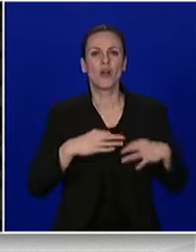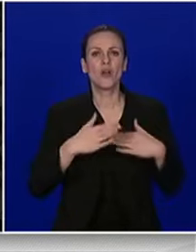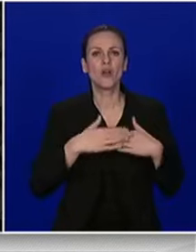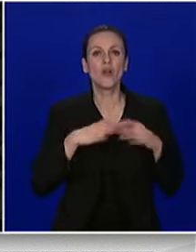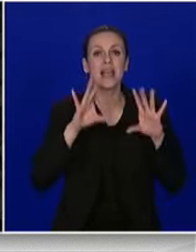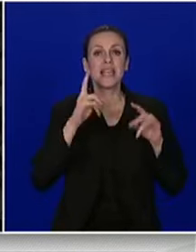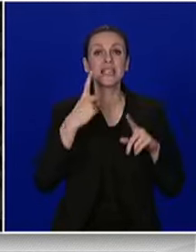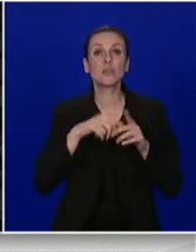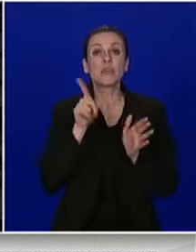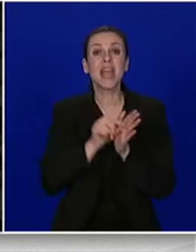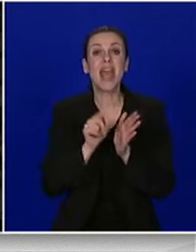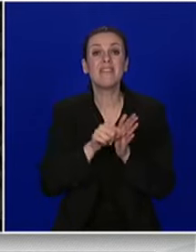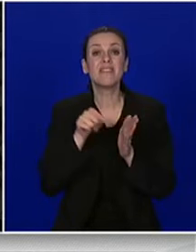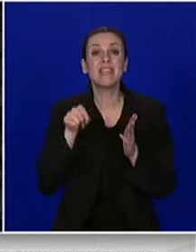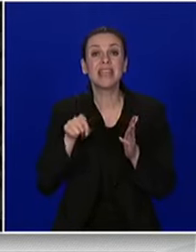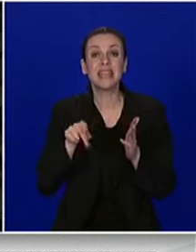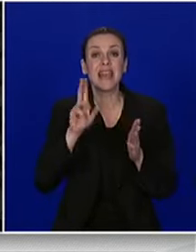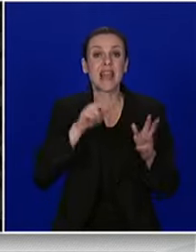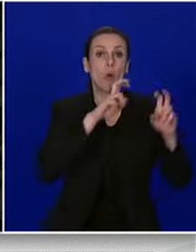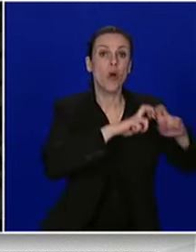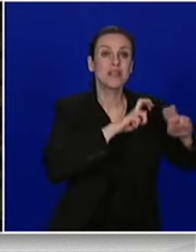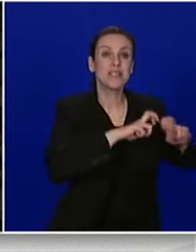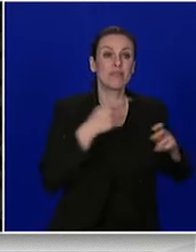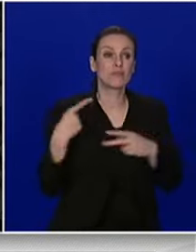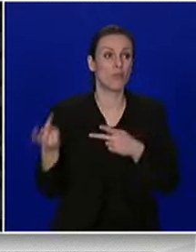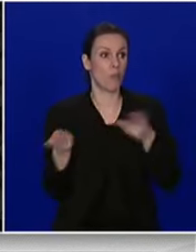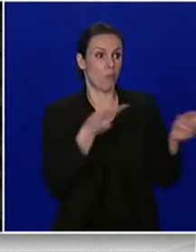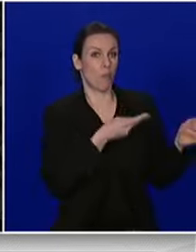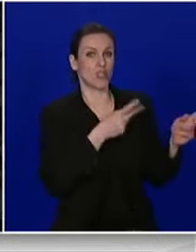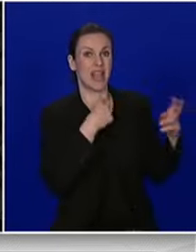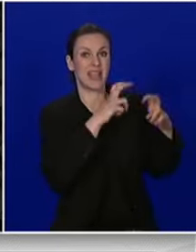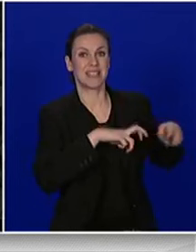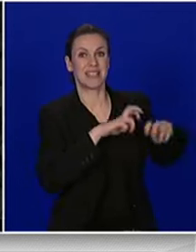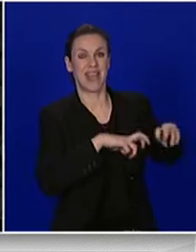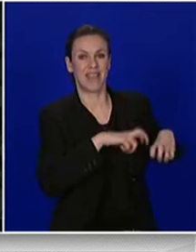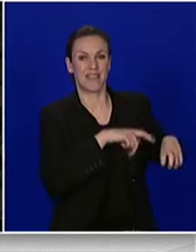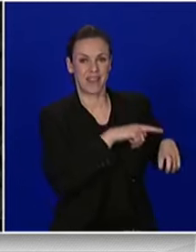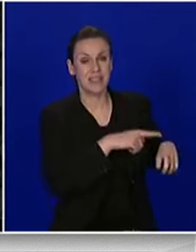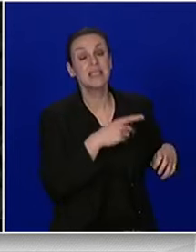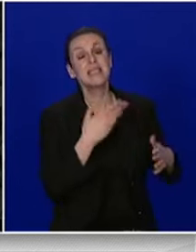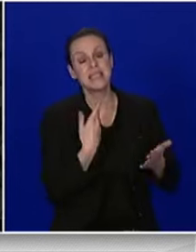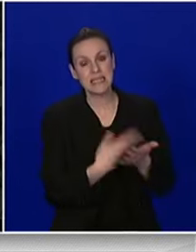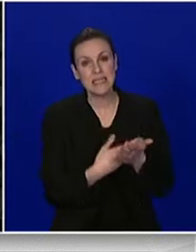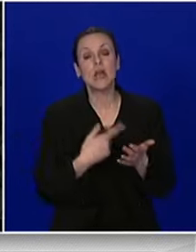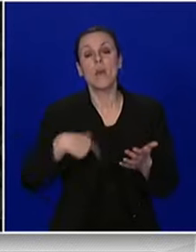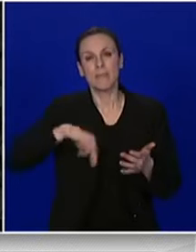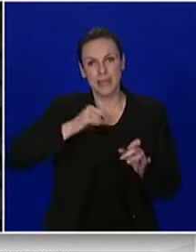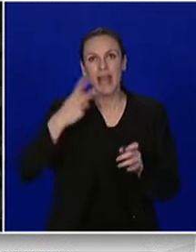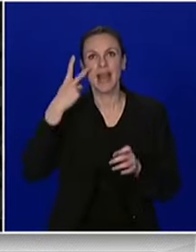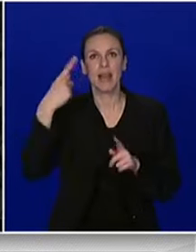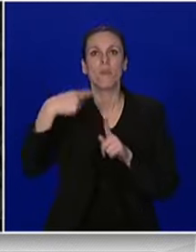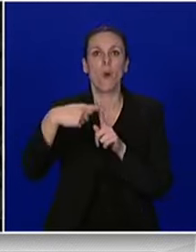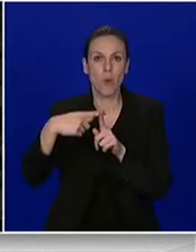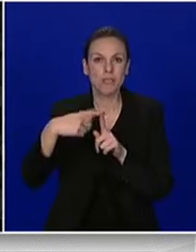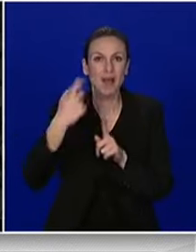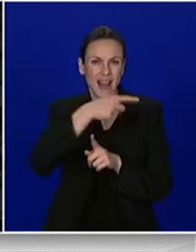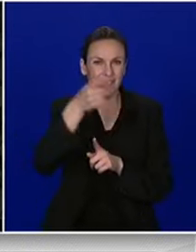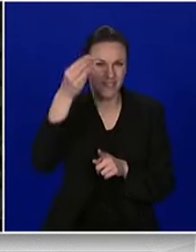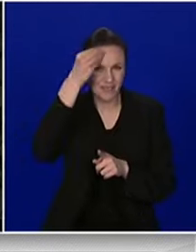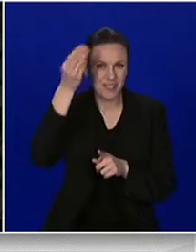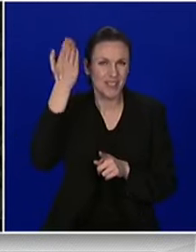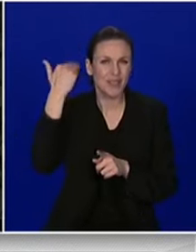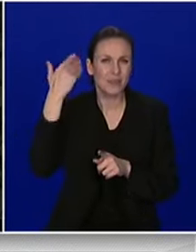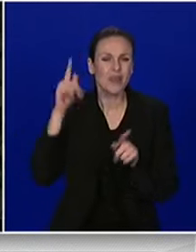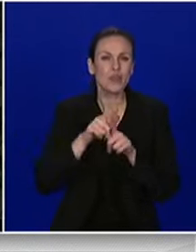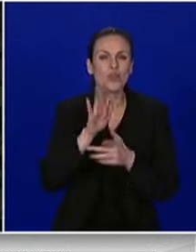puta jeftiniji od sekvenciranja jednog uzorka. Tako da optimisti jesmo, ali kao što se sjećate, tek kad su